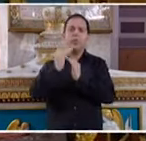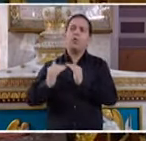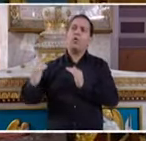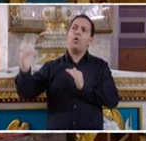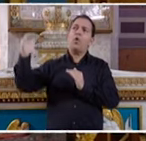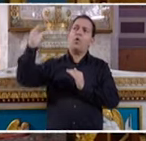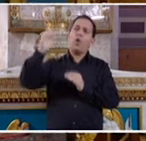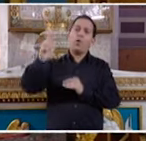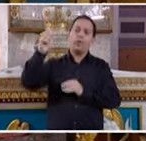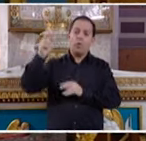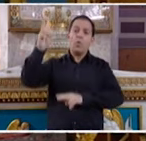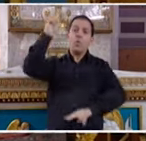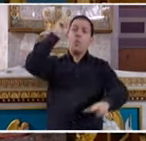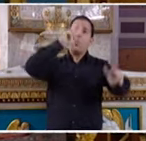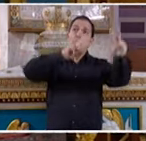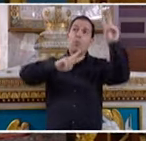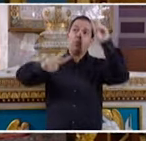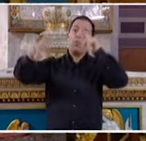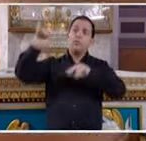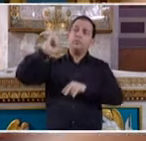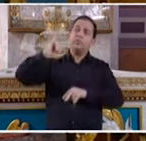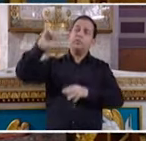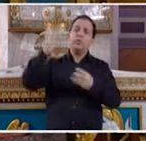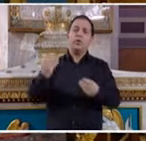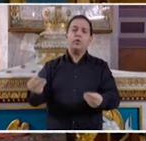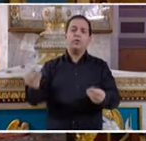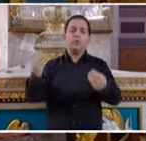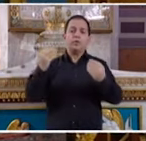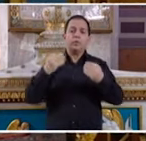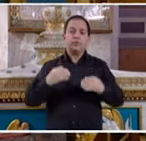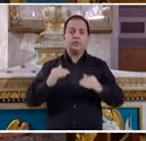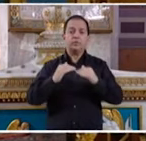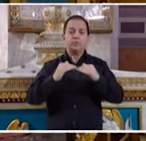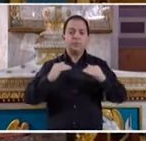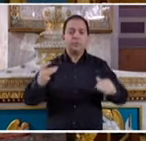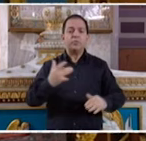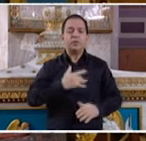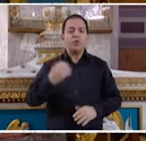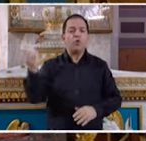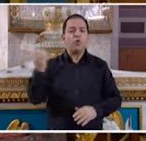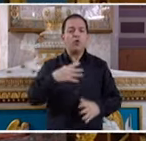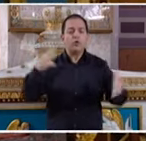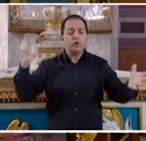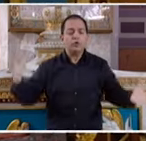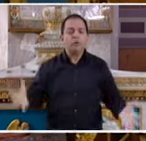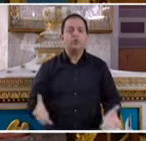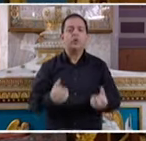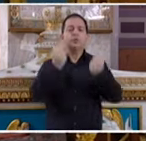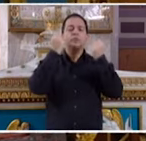άνωθεν ειρήνης και της σωτηρίας των ψυχών ημών, Κυρίου